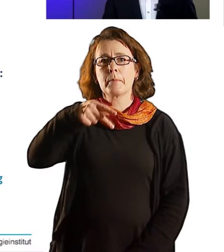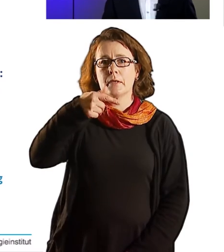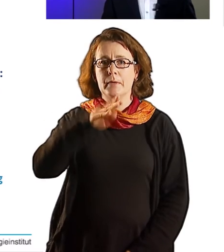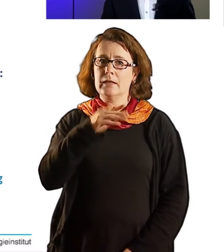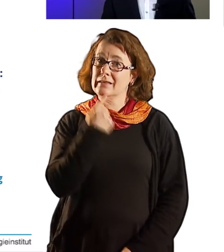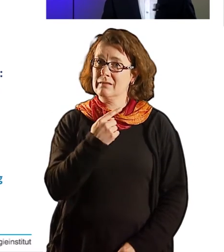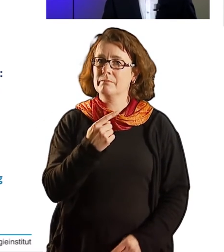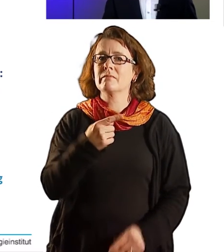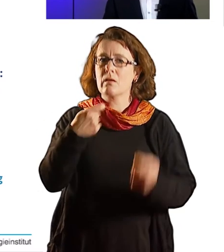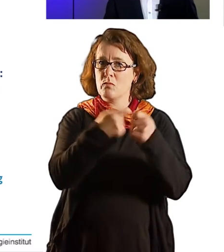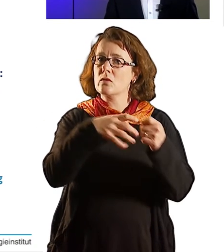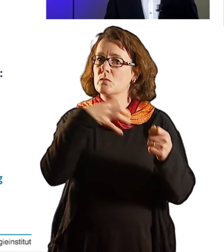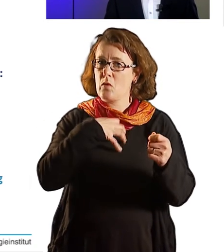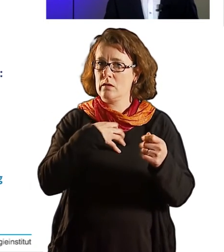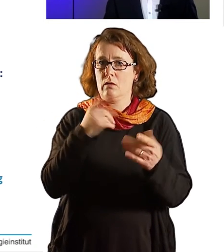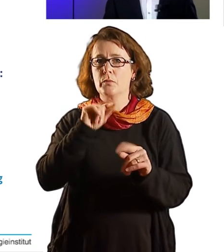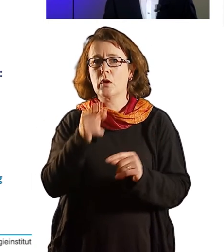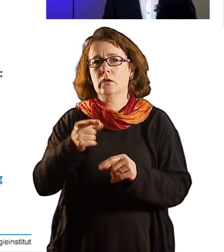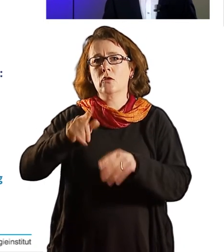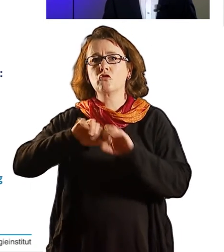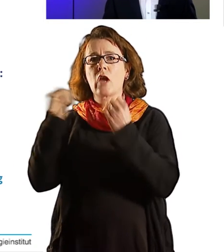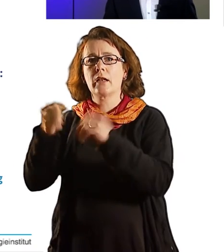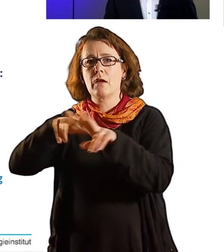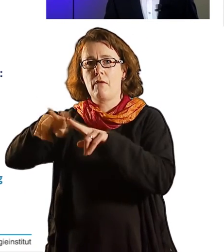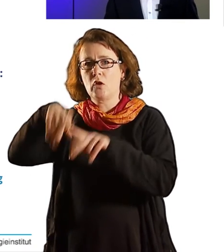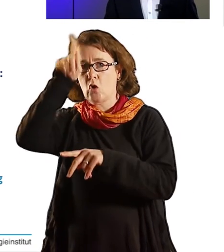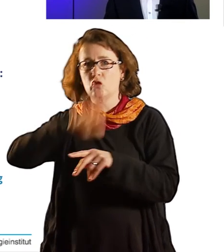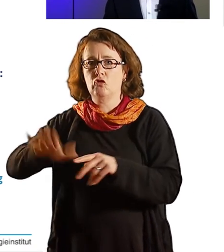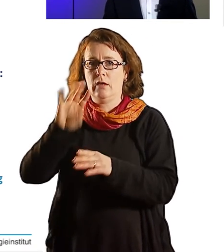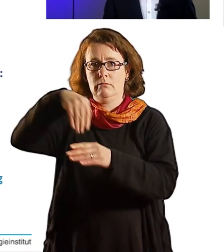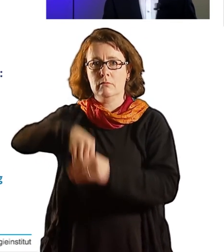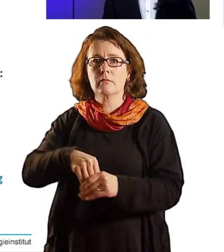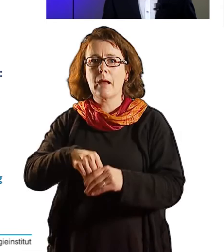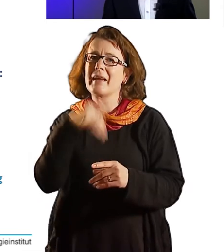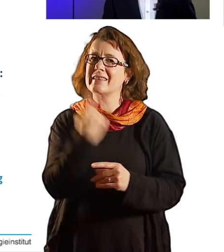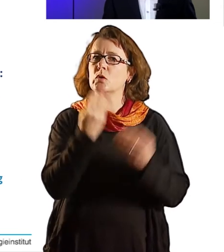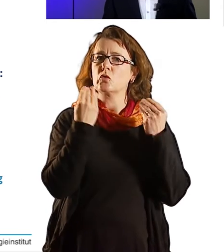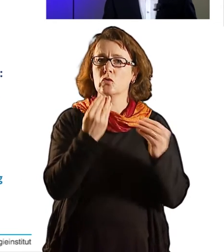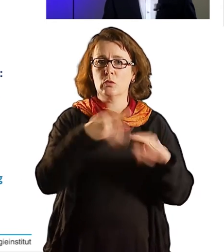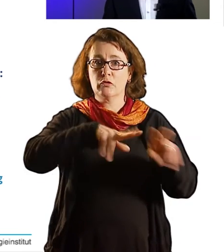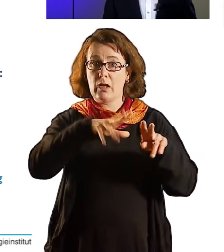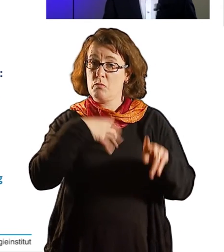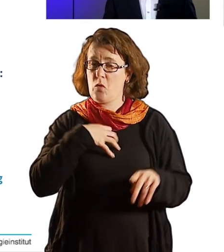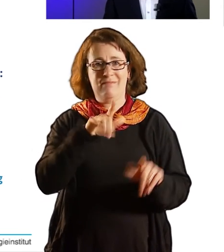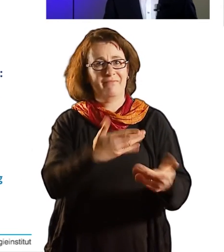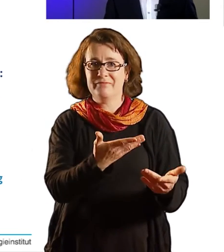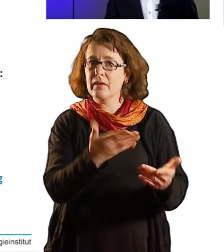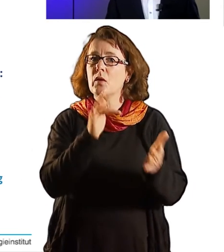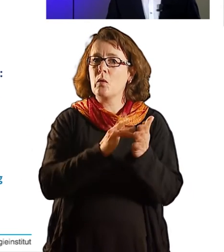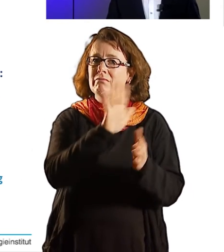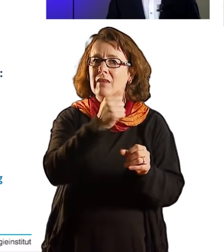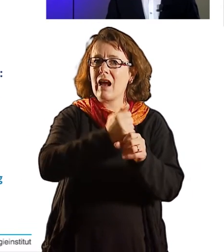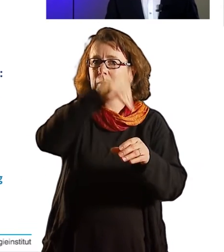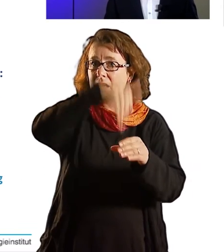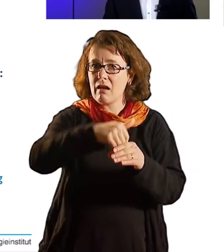Die PTB ist als Bundesbehörde Teil der staatlichen Verwaltung Deutschlands. Sie ist jedoch keine typische Verwaltungsbehörde, insbesondere deshalb,